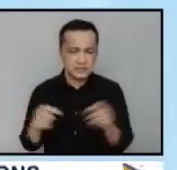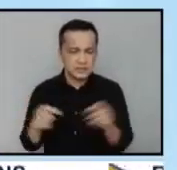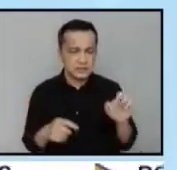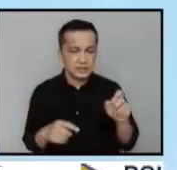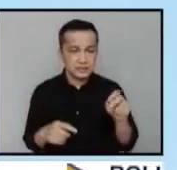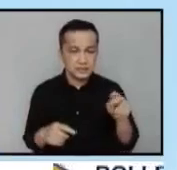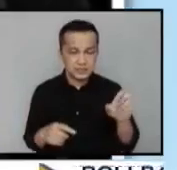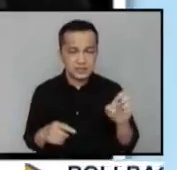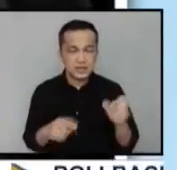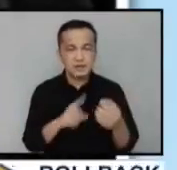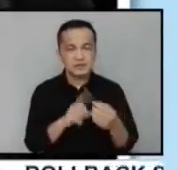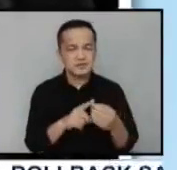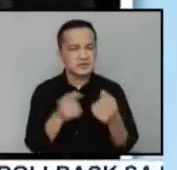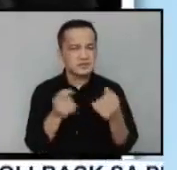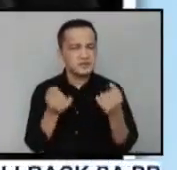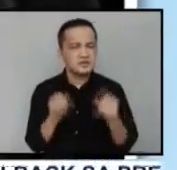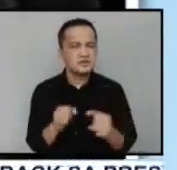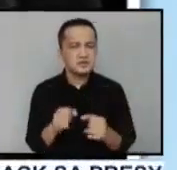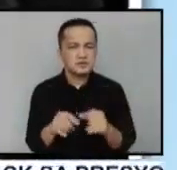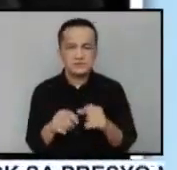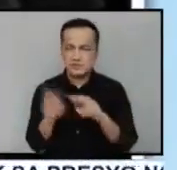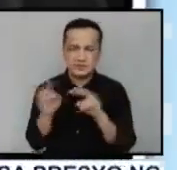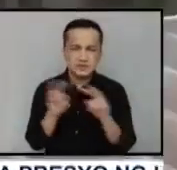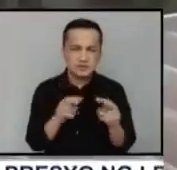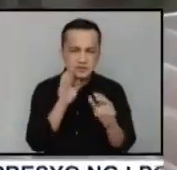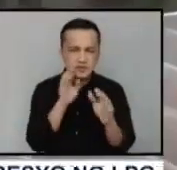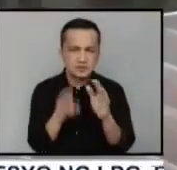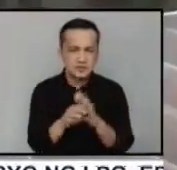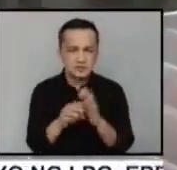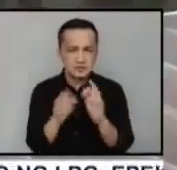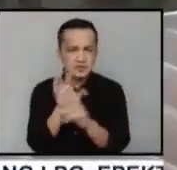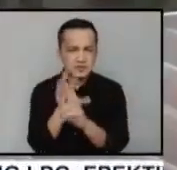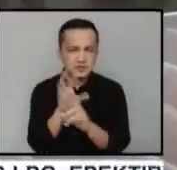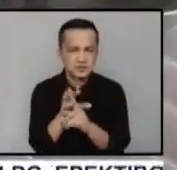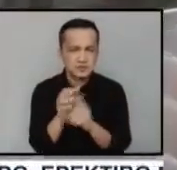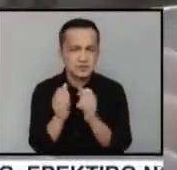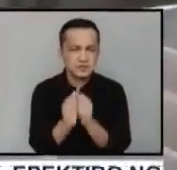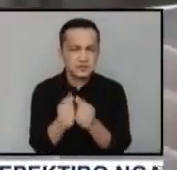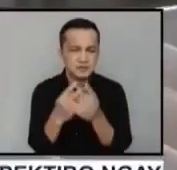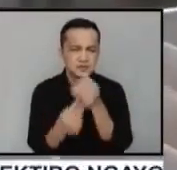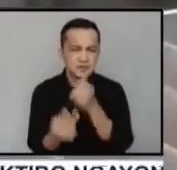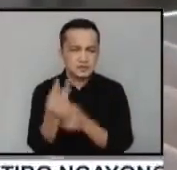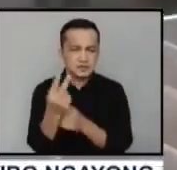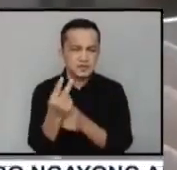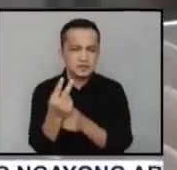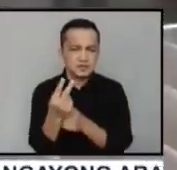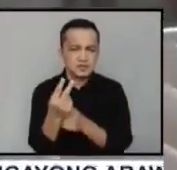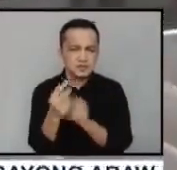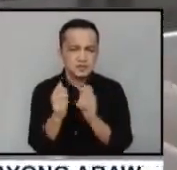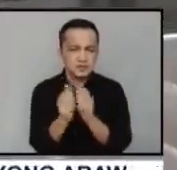isyong ito. Pero meron tayong nakitang picture ngayon na trending na kung saan magkasama sila together with the family and yung former manager niya.